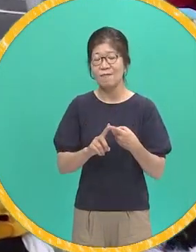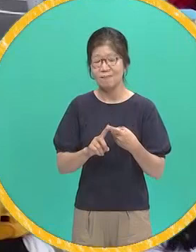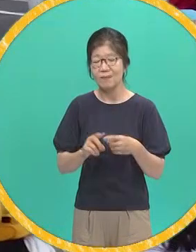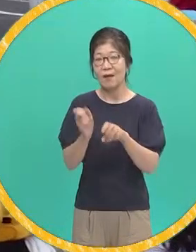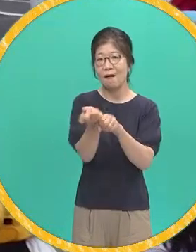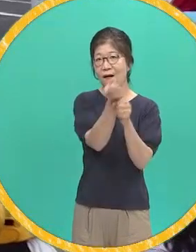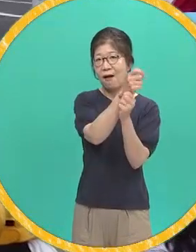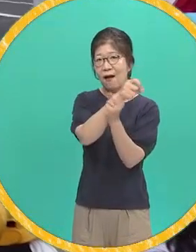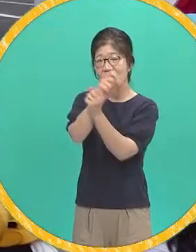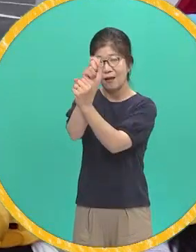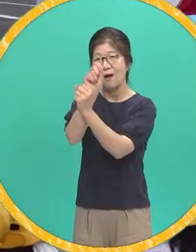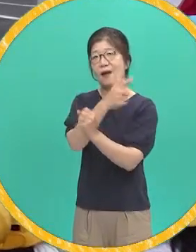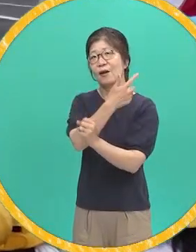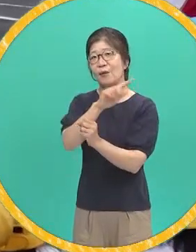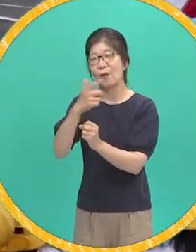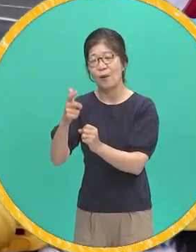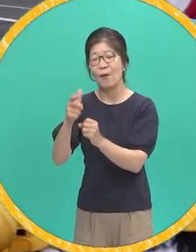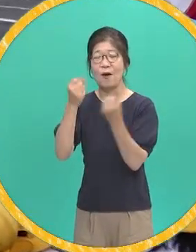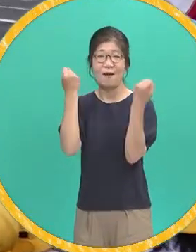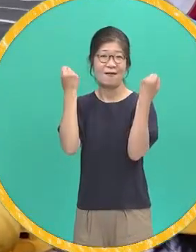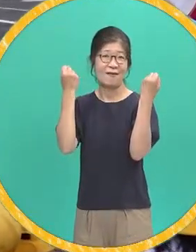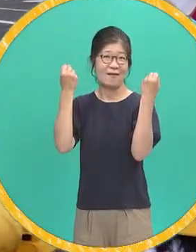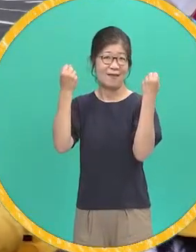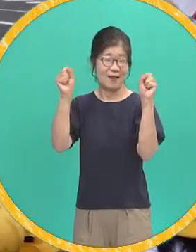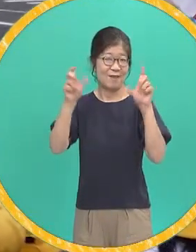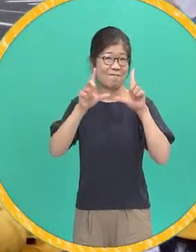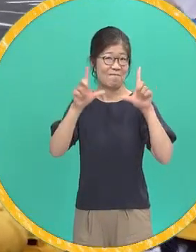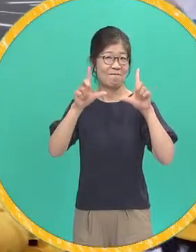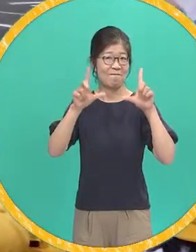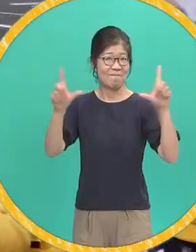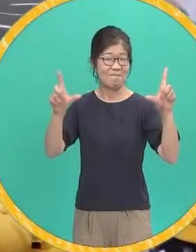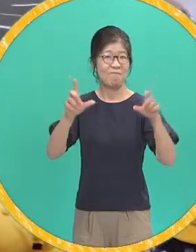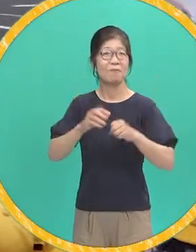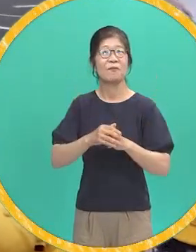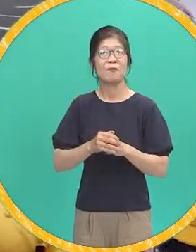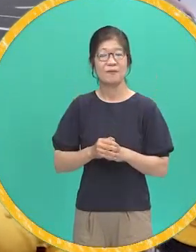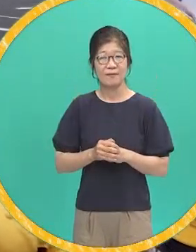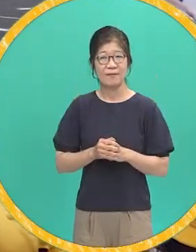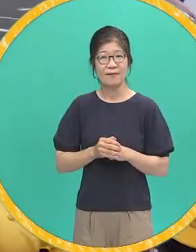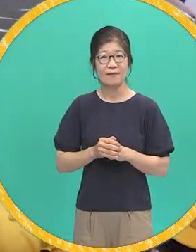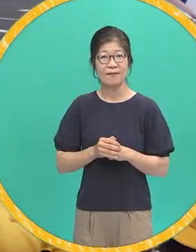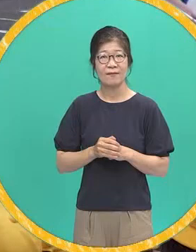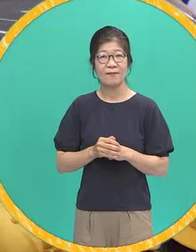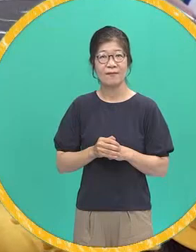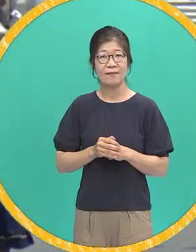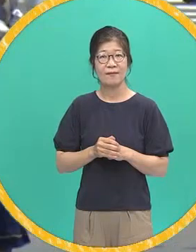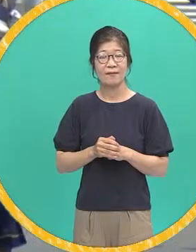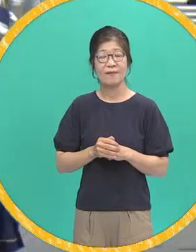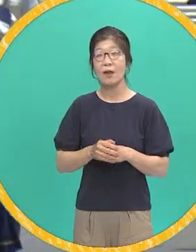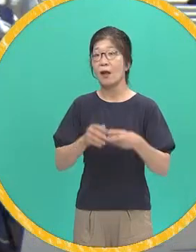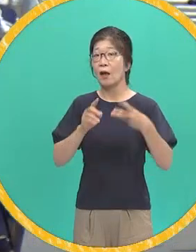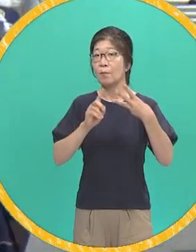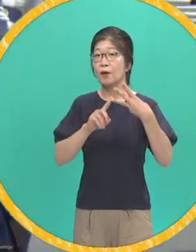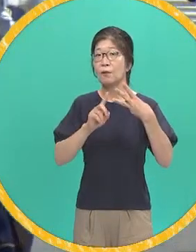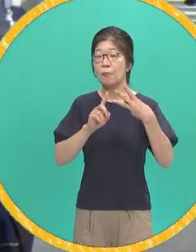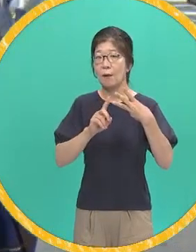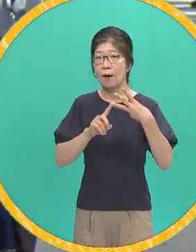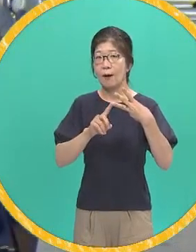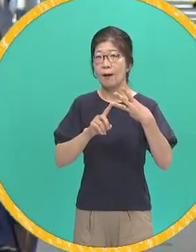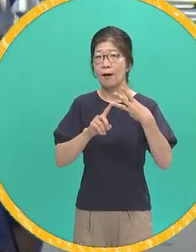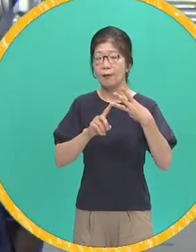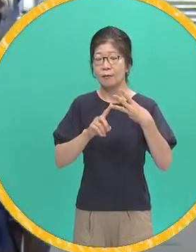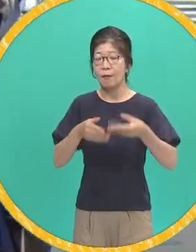の演奏に合わせて私たちが様々なフラッグや小道具を使って演技をするものが一つあります3つ目は